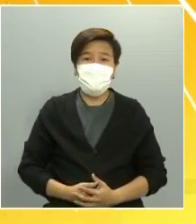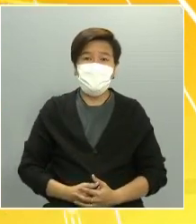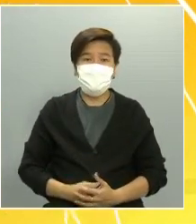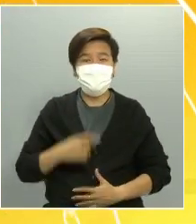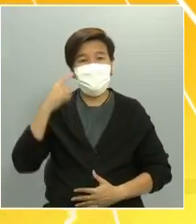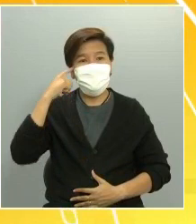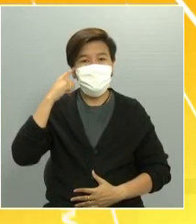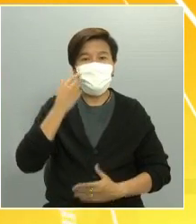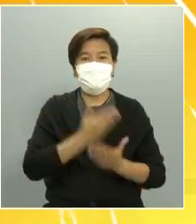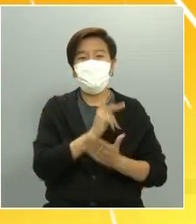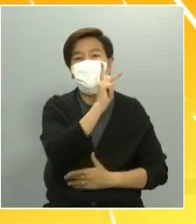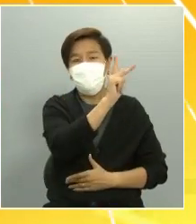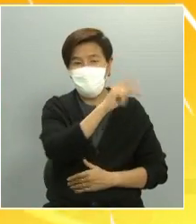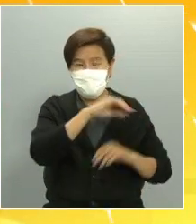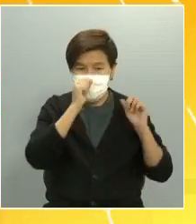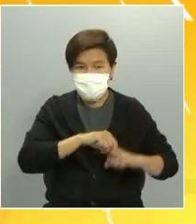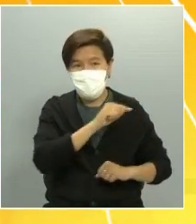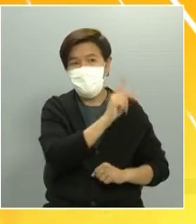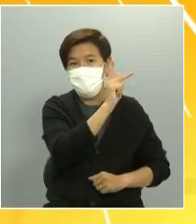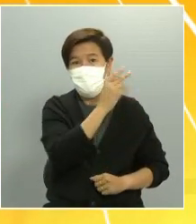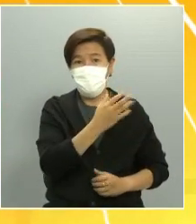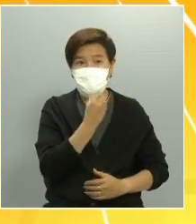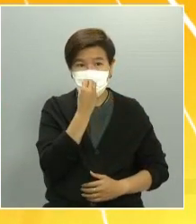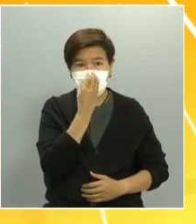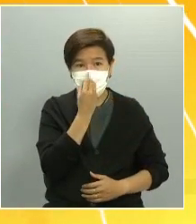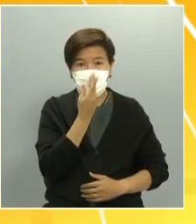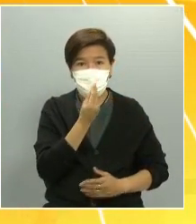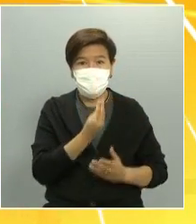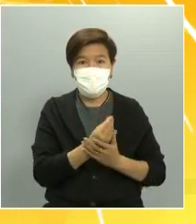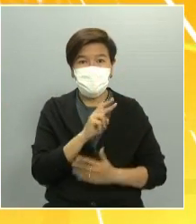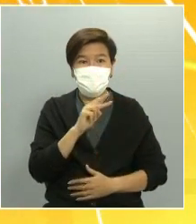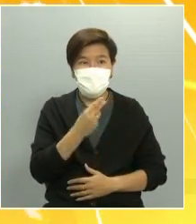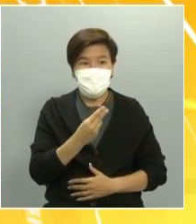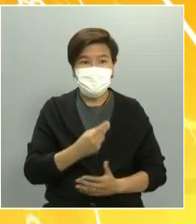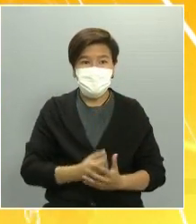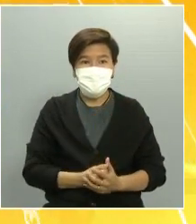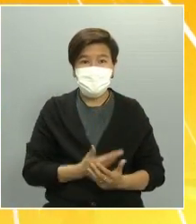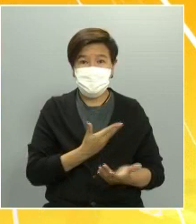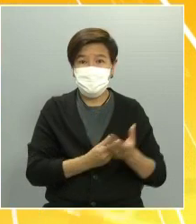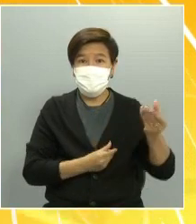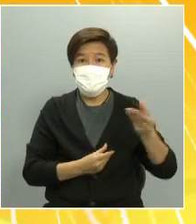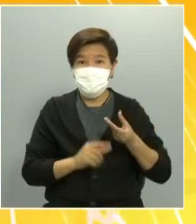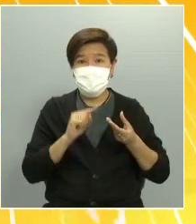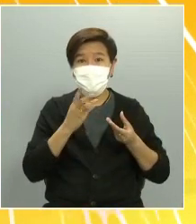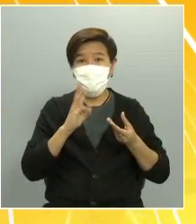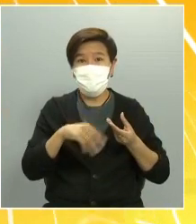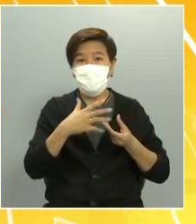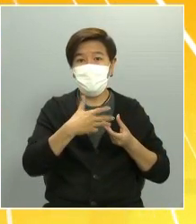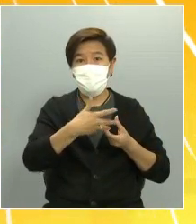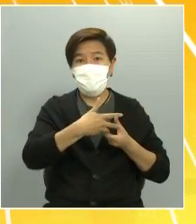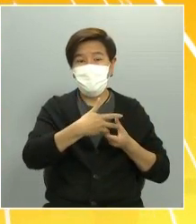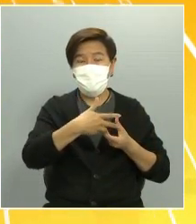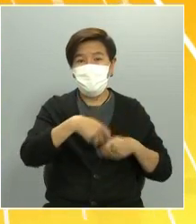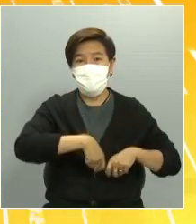ตัดสินใจไปกู้มาค่ะเจ้านี้เป็นดอกลอยค่ะสองหมื่นแต่เราได้รับเงินอยู่หมื่นหกเขาหักไป 4,000